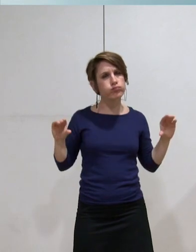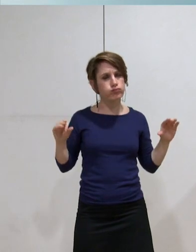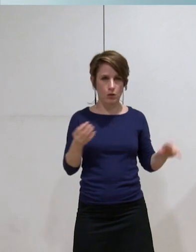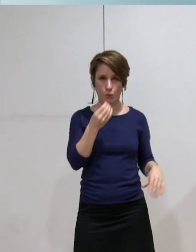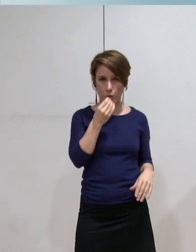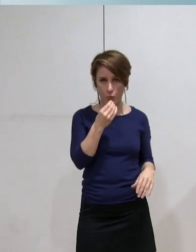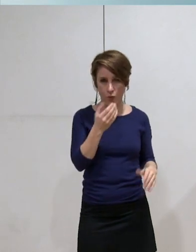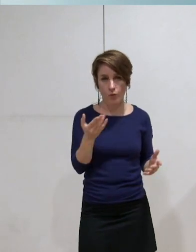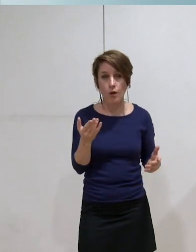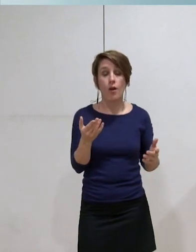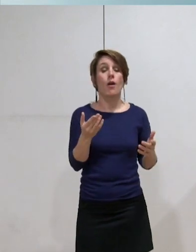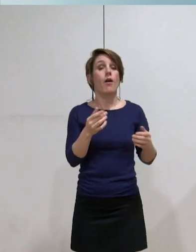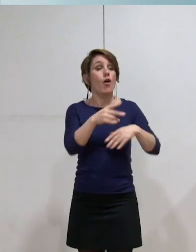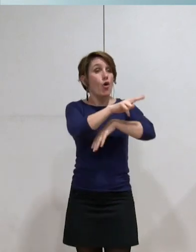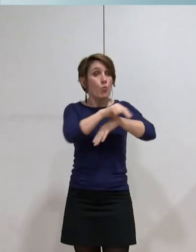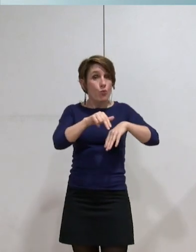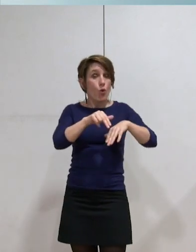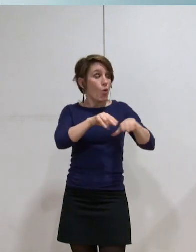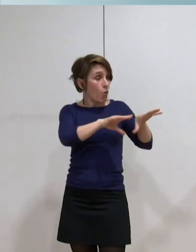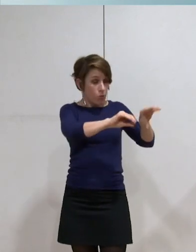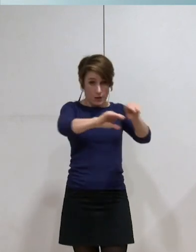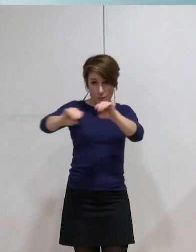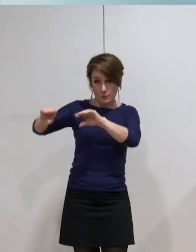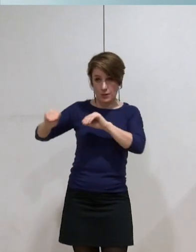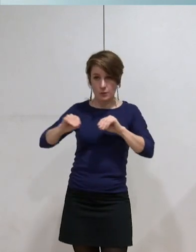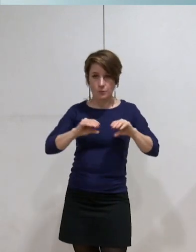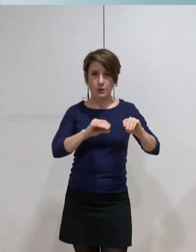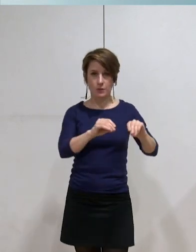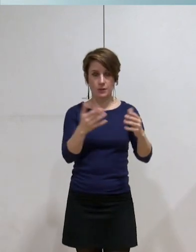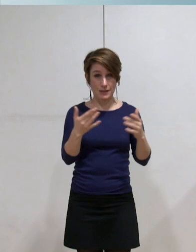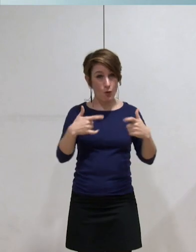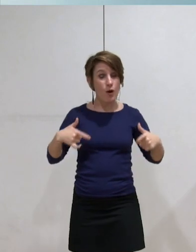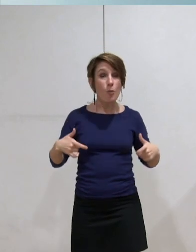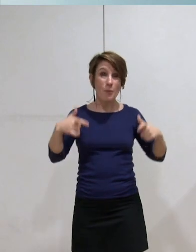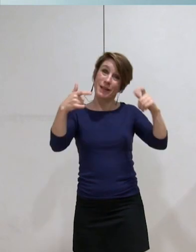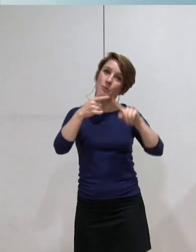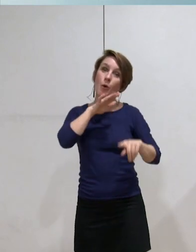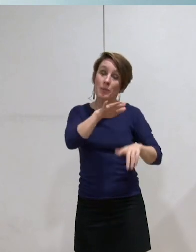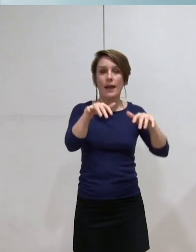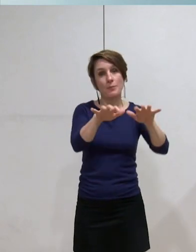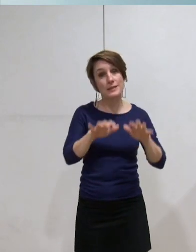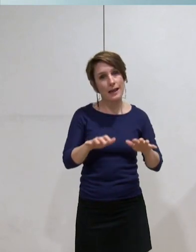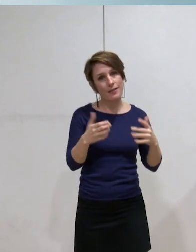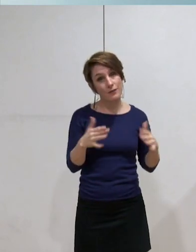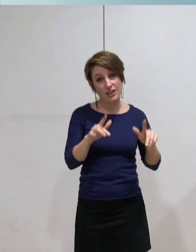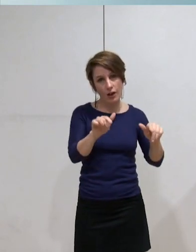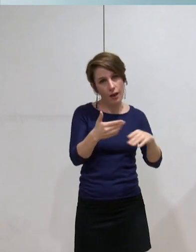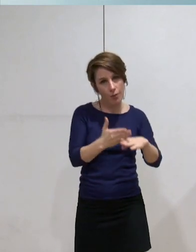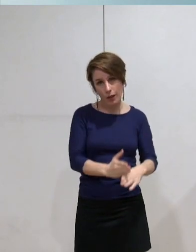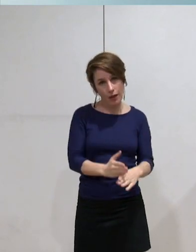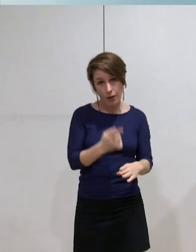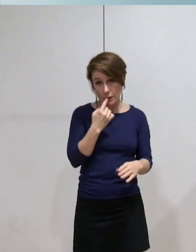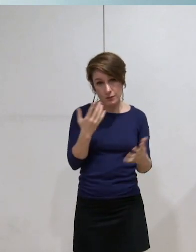configuration des locaux je rappelle qu'on achète un bâtiment administratif donc la